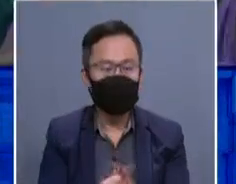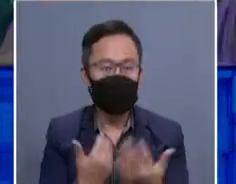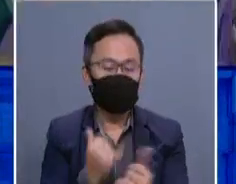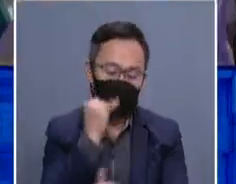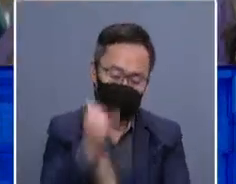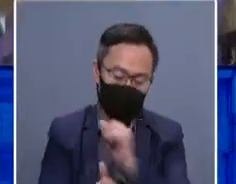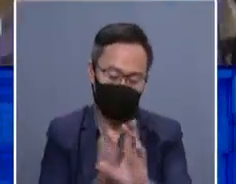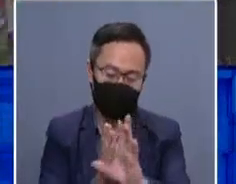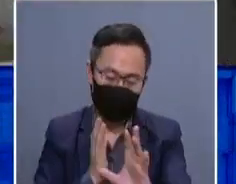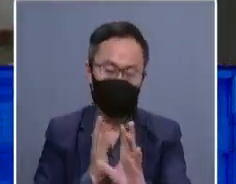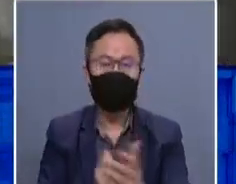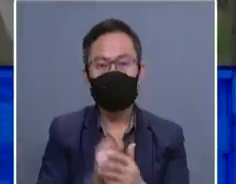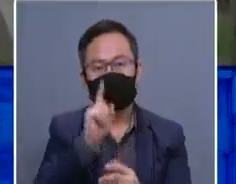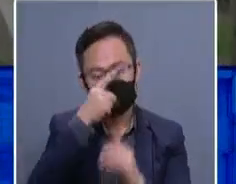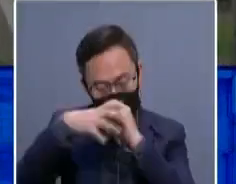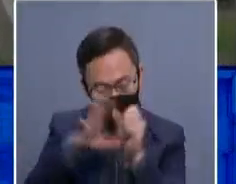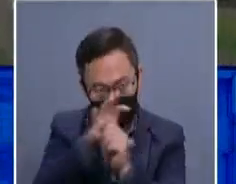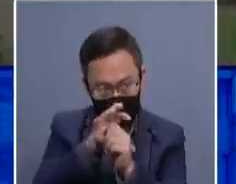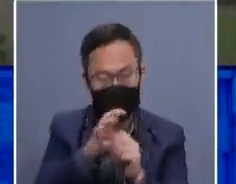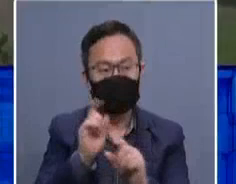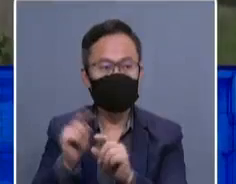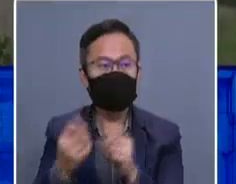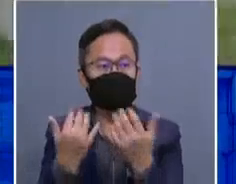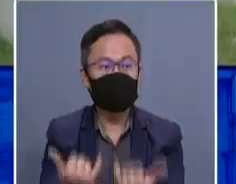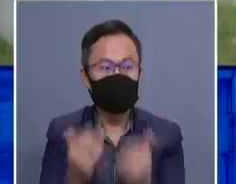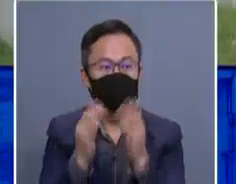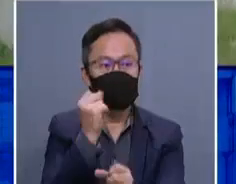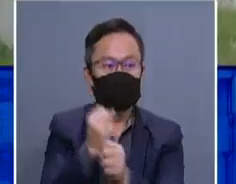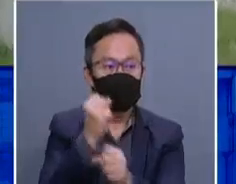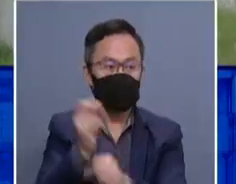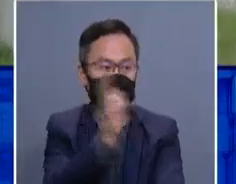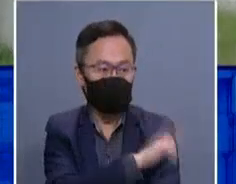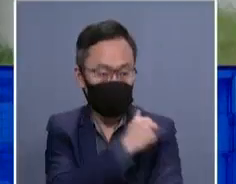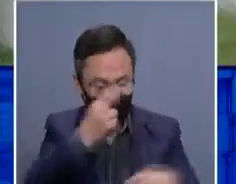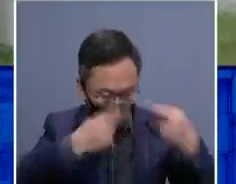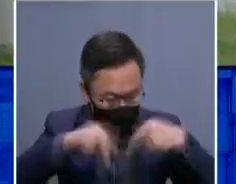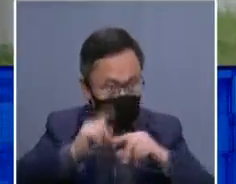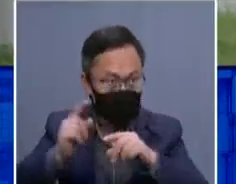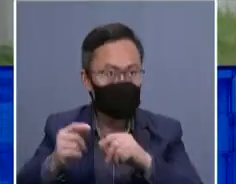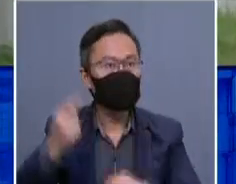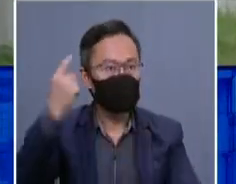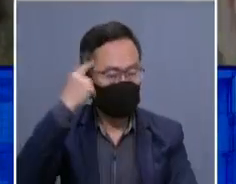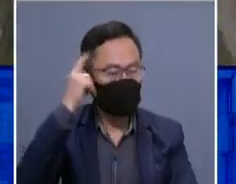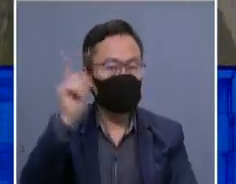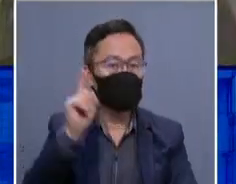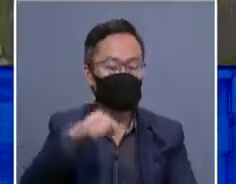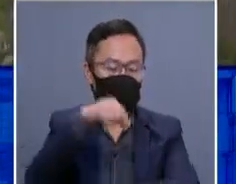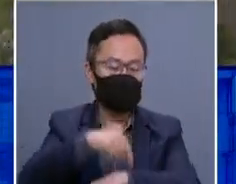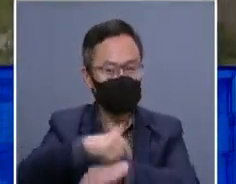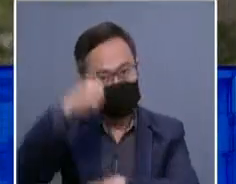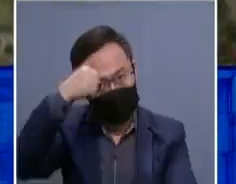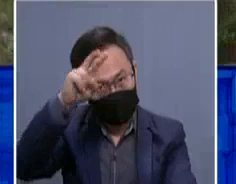าโดยมีเจ้าหน้าที่สาธารณสุขนะคะระดมกำลังเข้าไปปฏิบัติการซึ่งการตรวจเนี่ยจะทราบผลภายใน48ชั่วโม